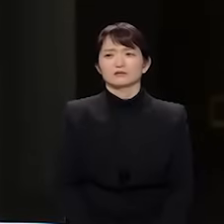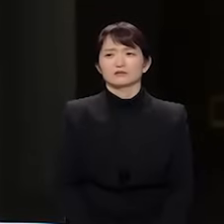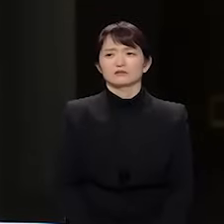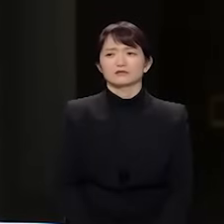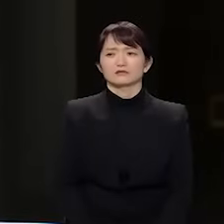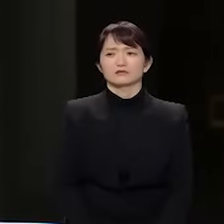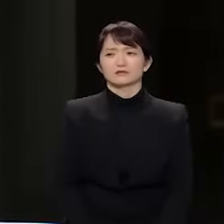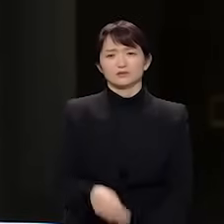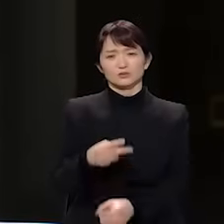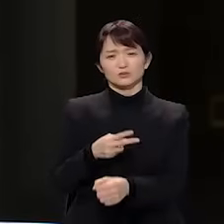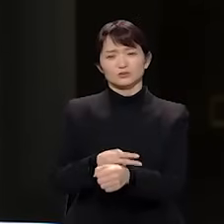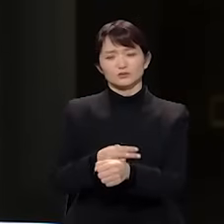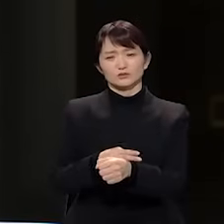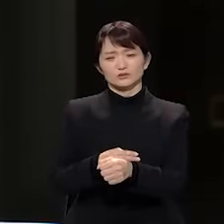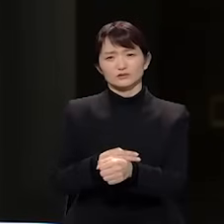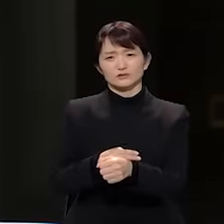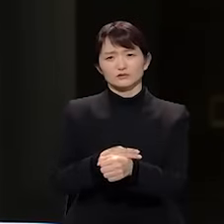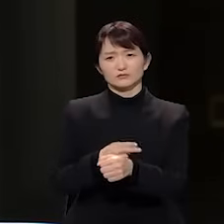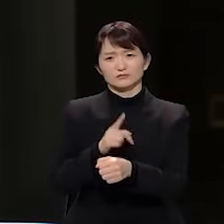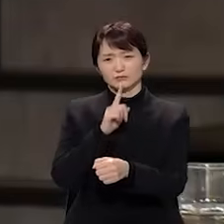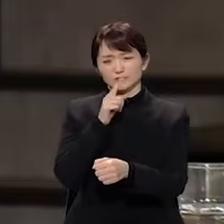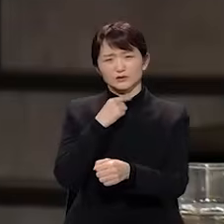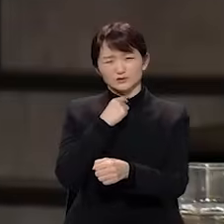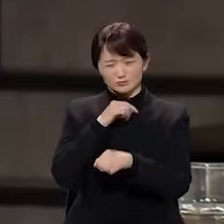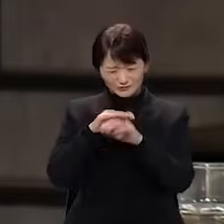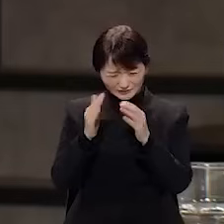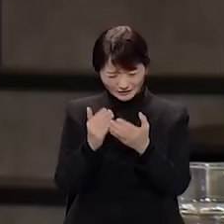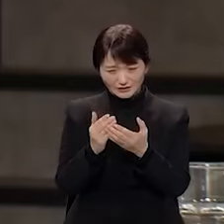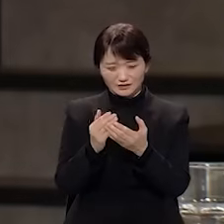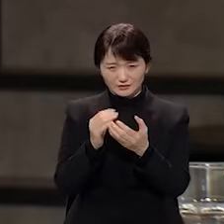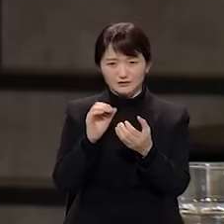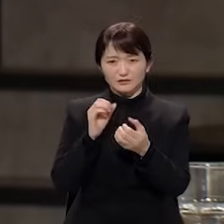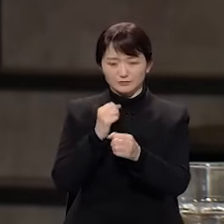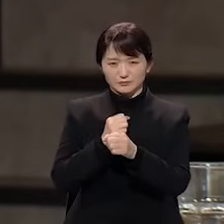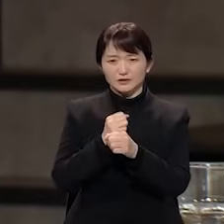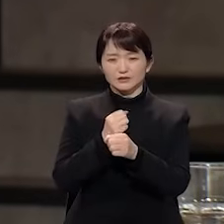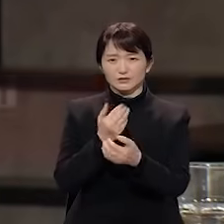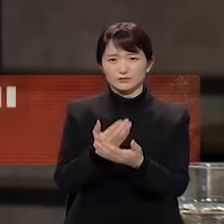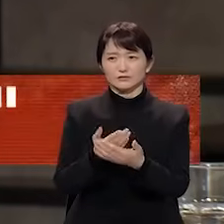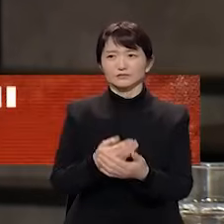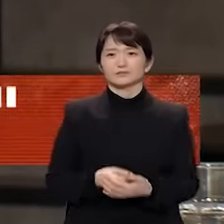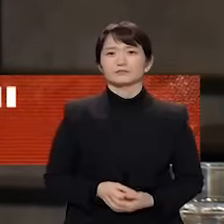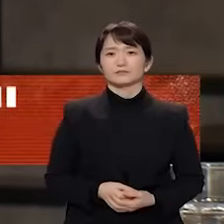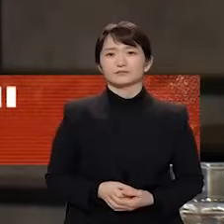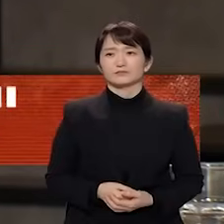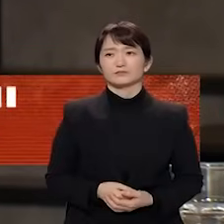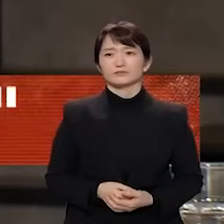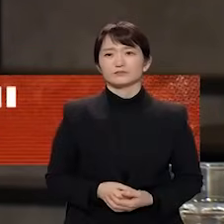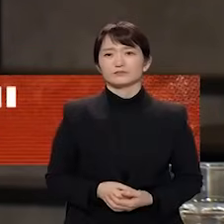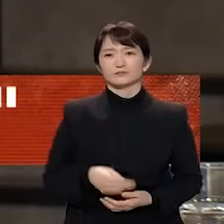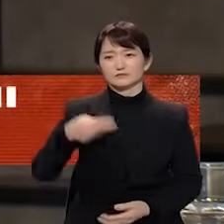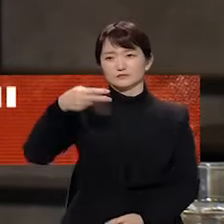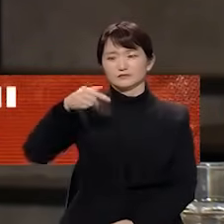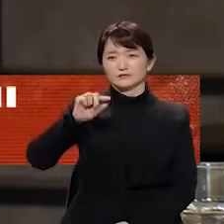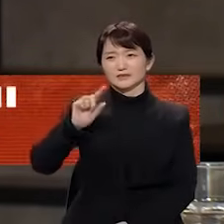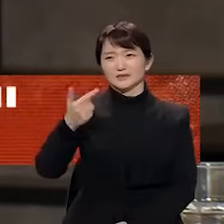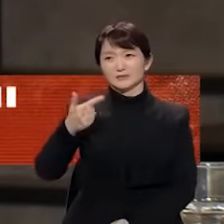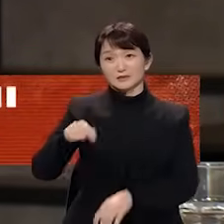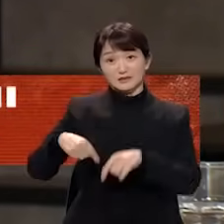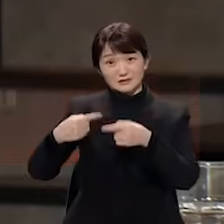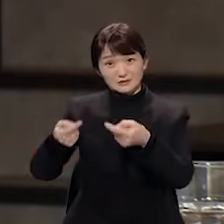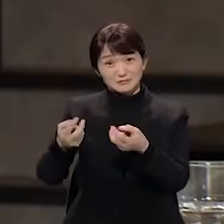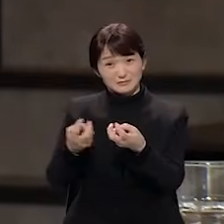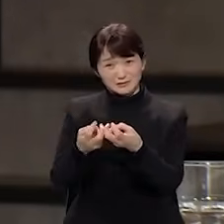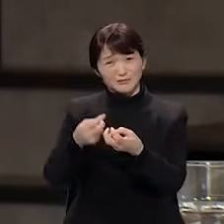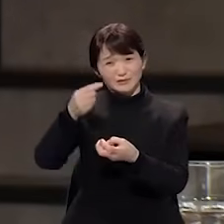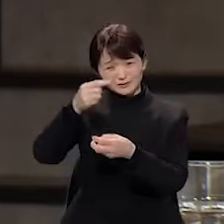교수님 하시고 싶은 말씀 다 해 주세요 어이 사례를 제가 보면서 사건 반장에 등극하는 방법이 여러 가지가 있구나 하는